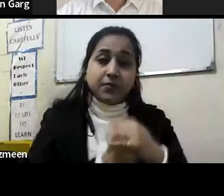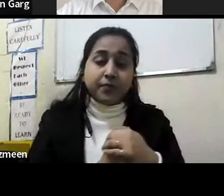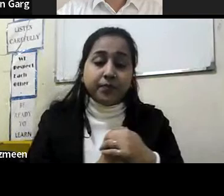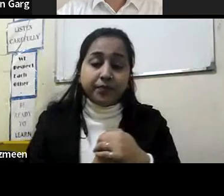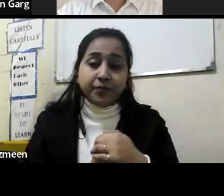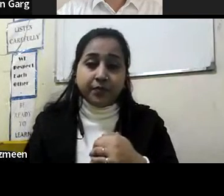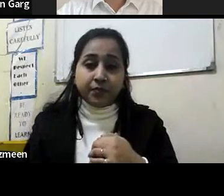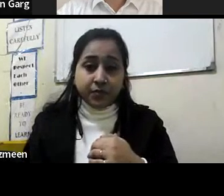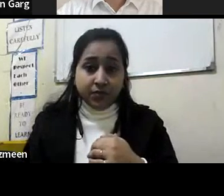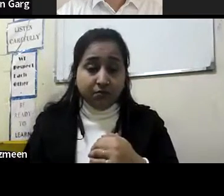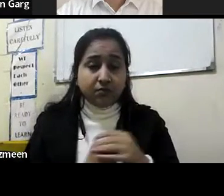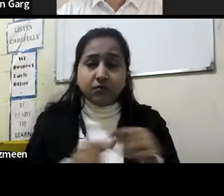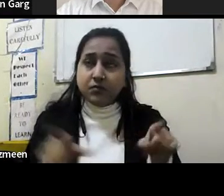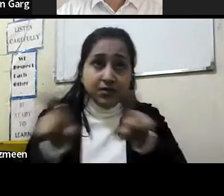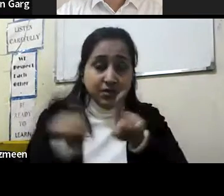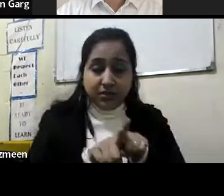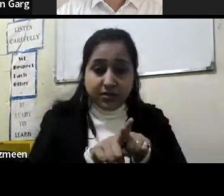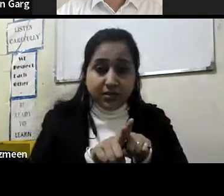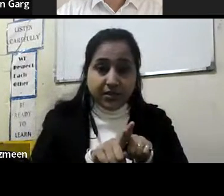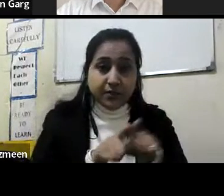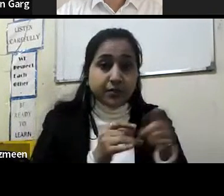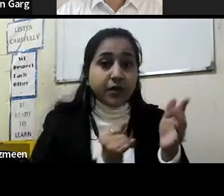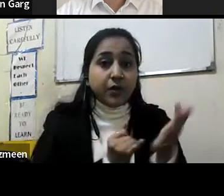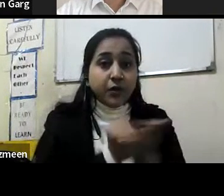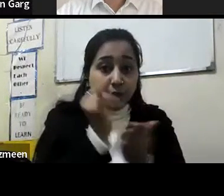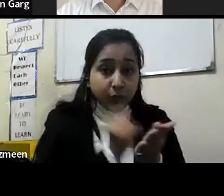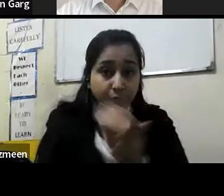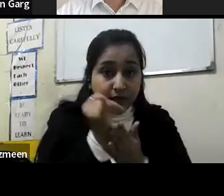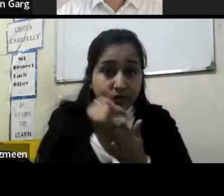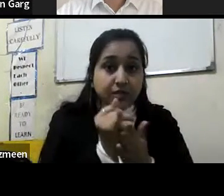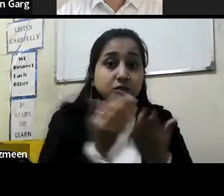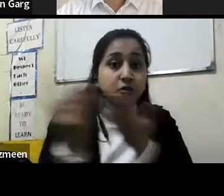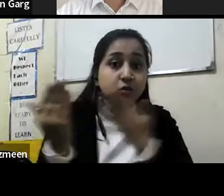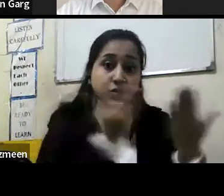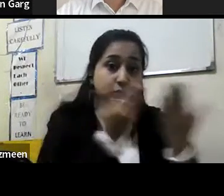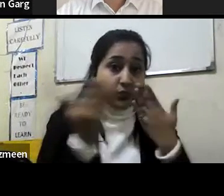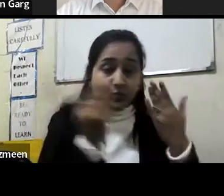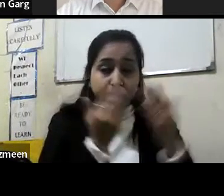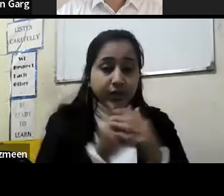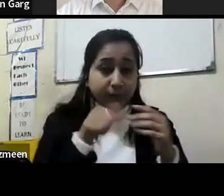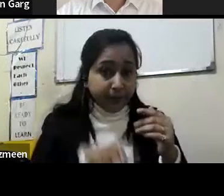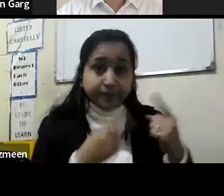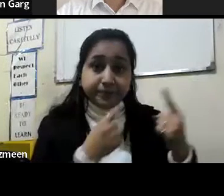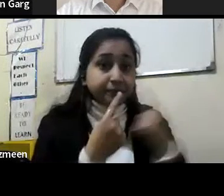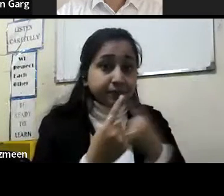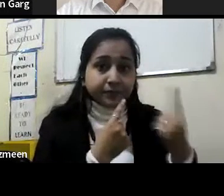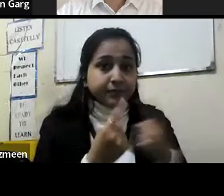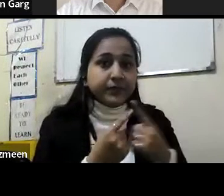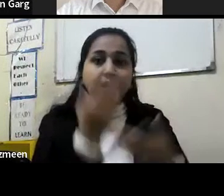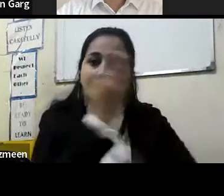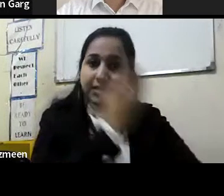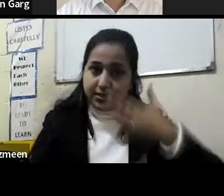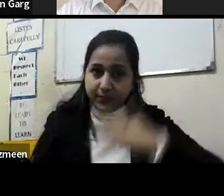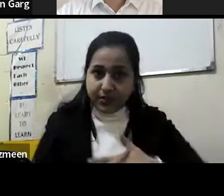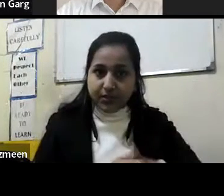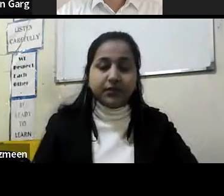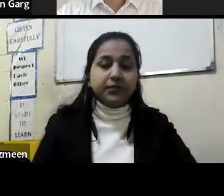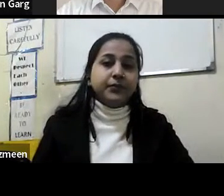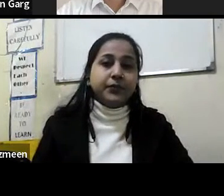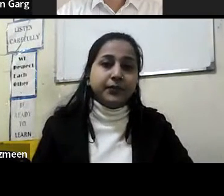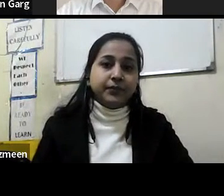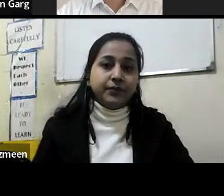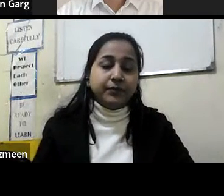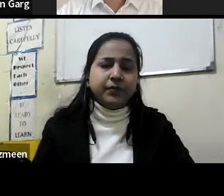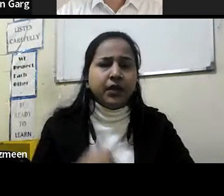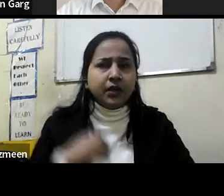in rural schools. इस सेक्टर में जो हम बात कर रहे हैं, people with disabilities,